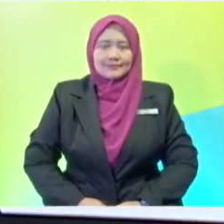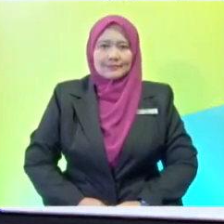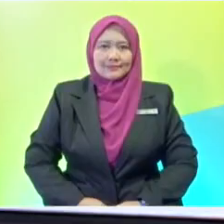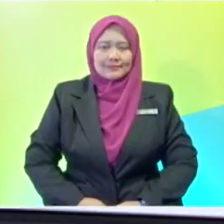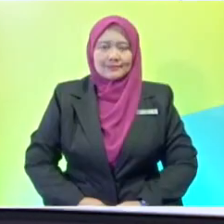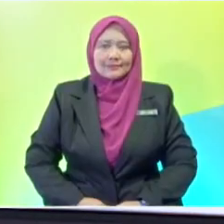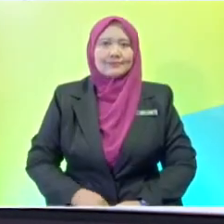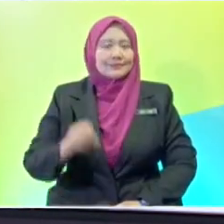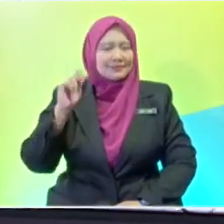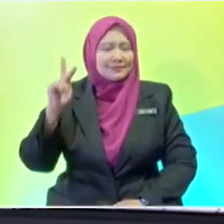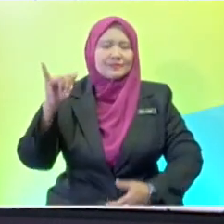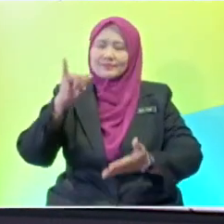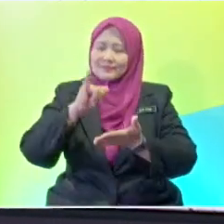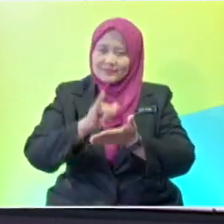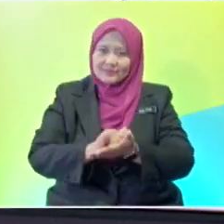Alhamdulillah